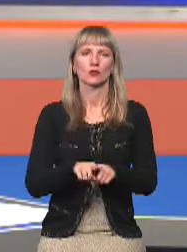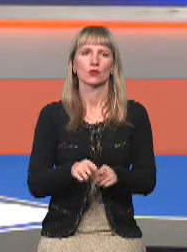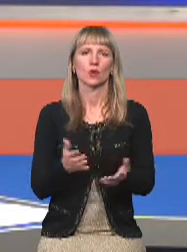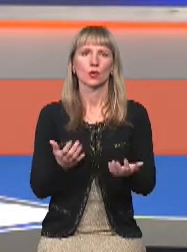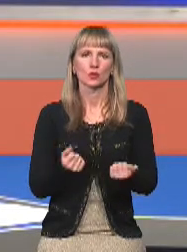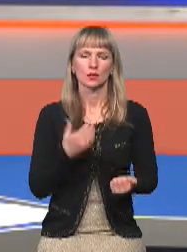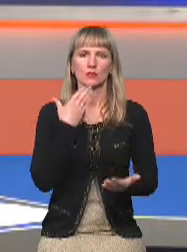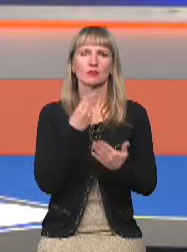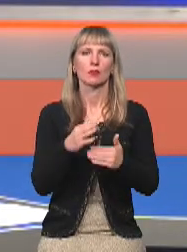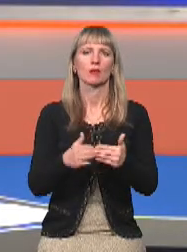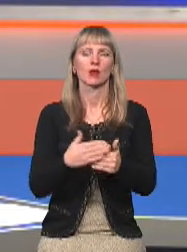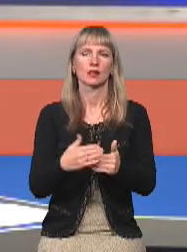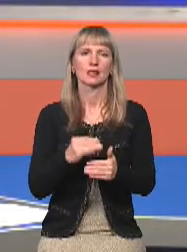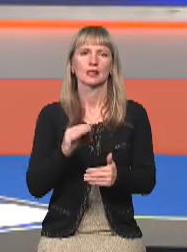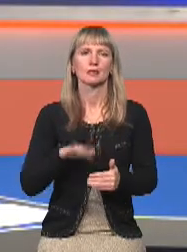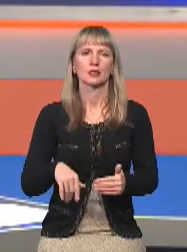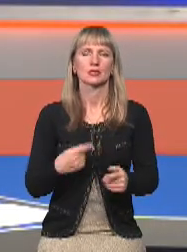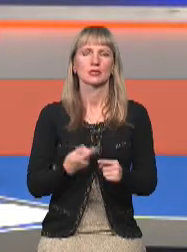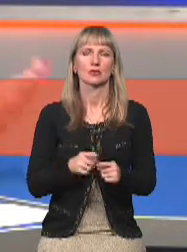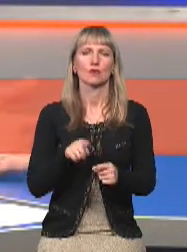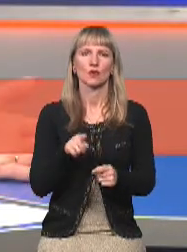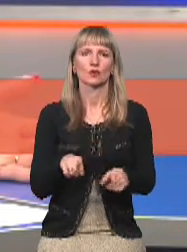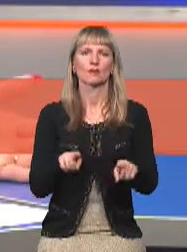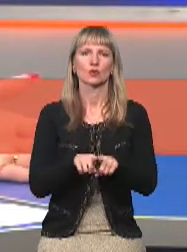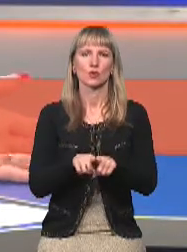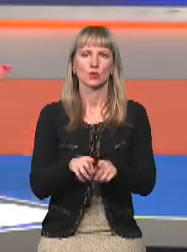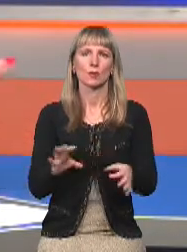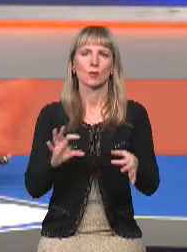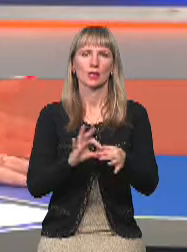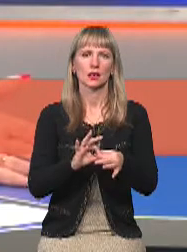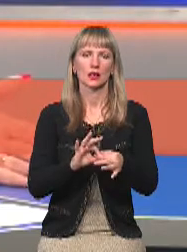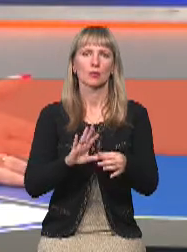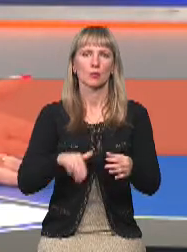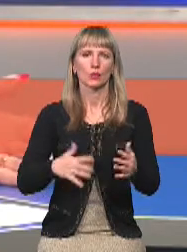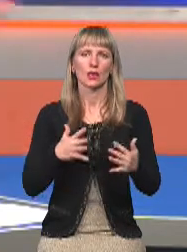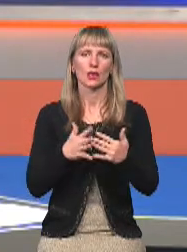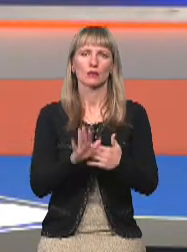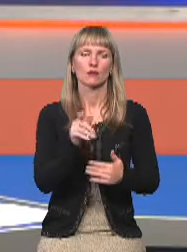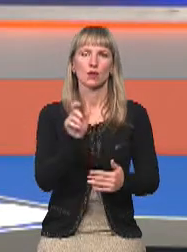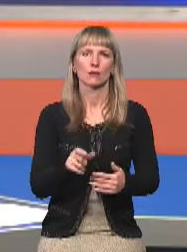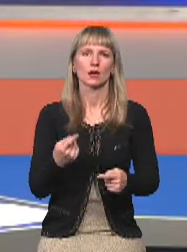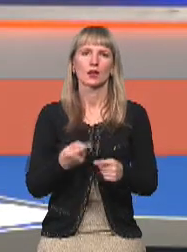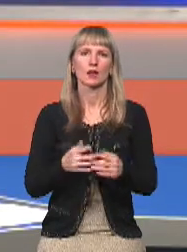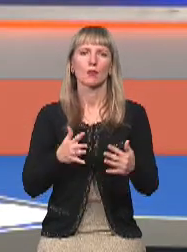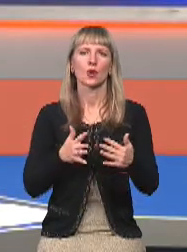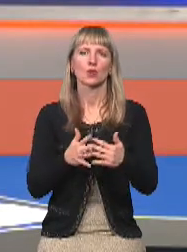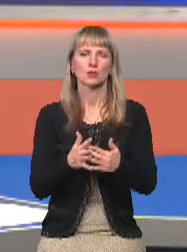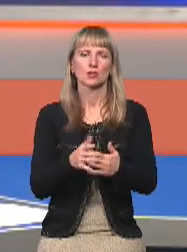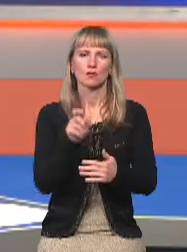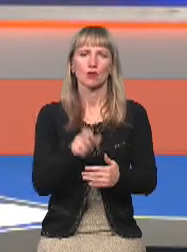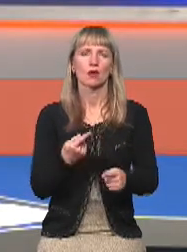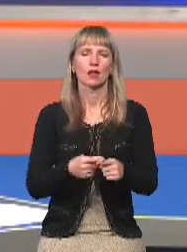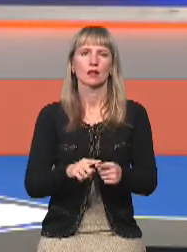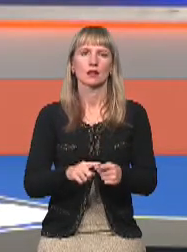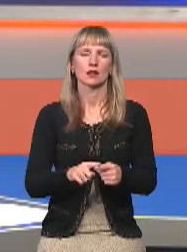отримали своє покарання, і, власне, після цього вони все одно приєднуються, інтегруються в громаду. І от процес інтеграції в громаду – це